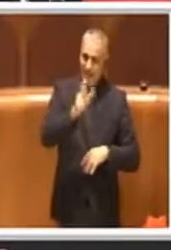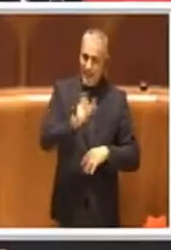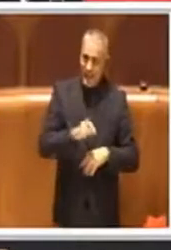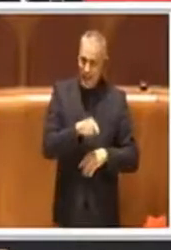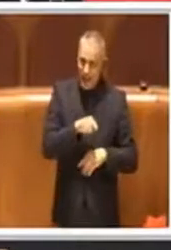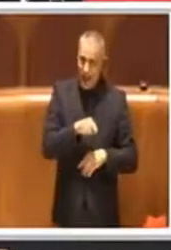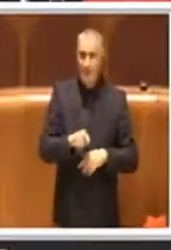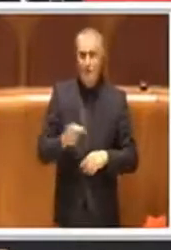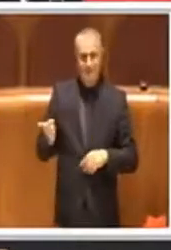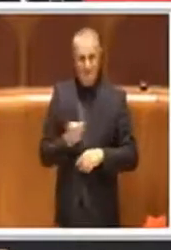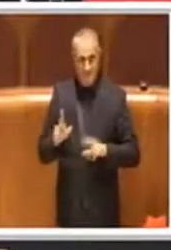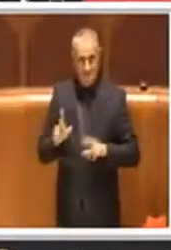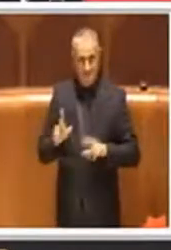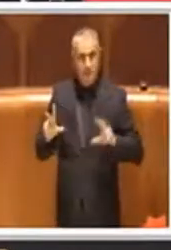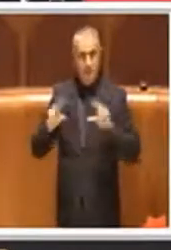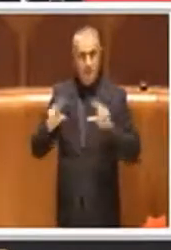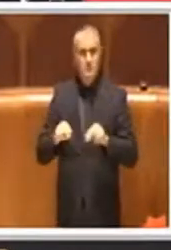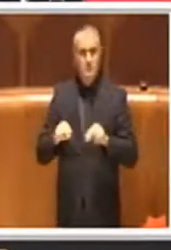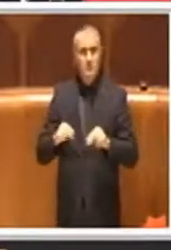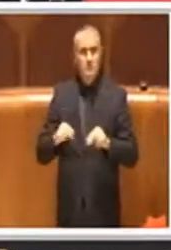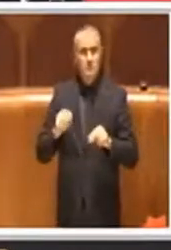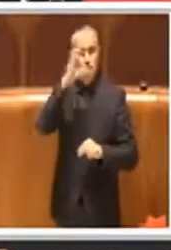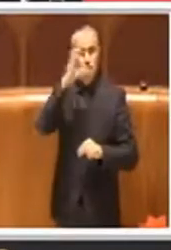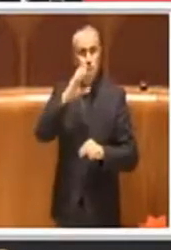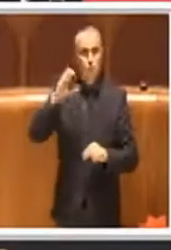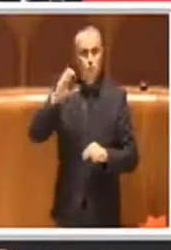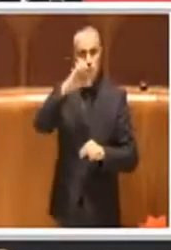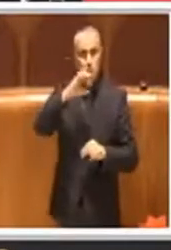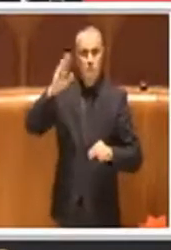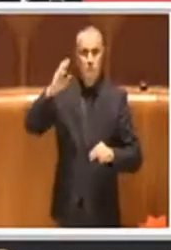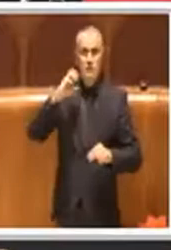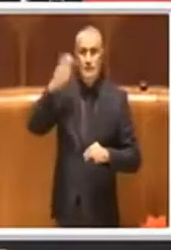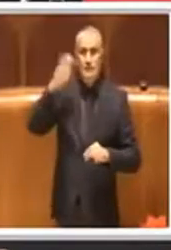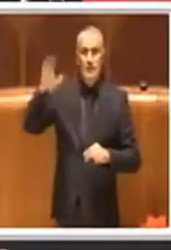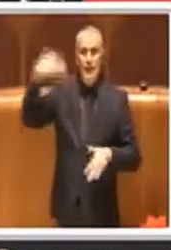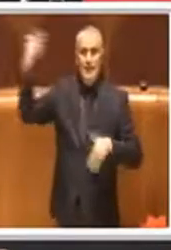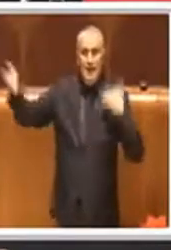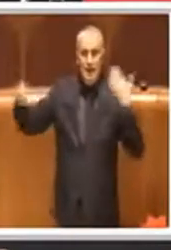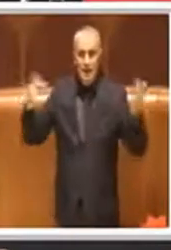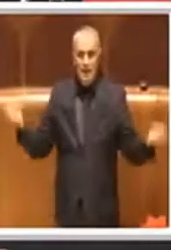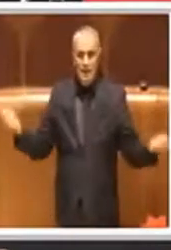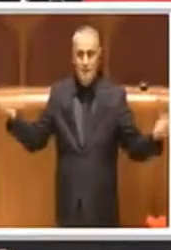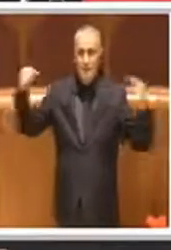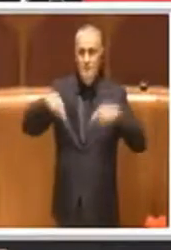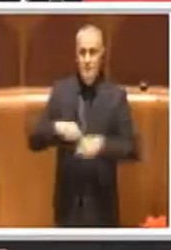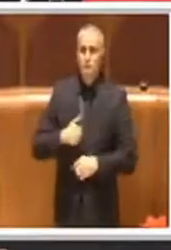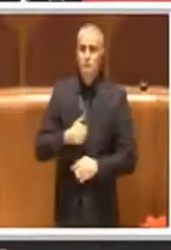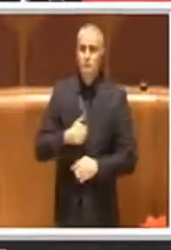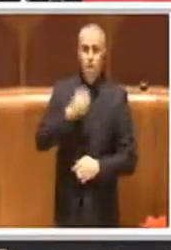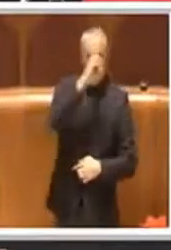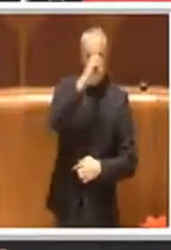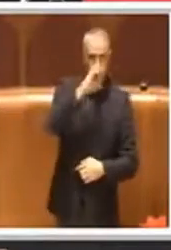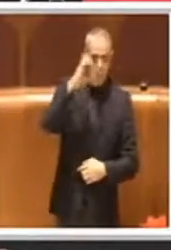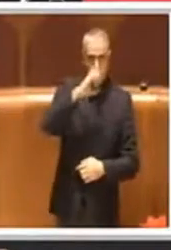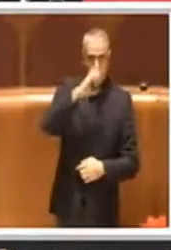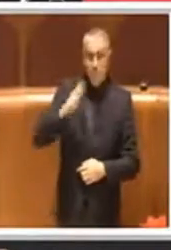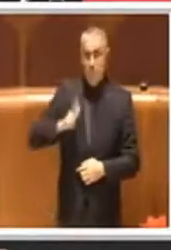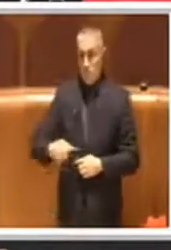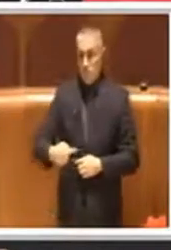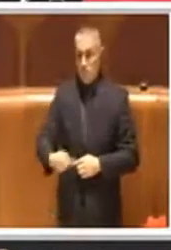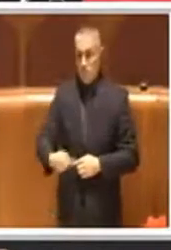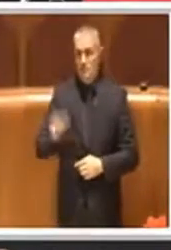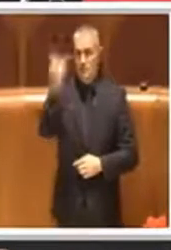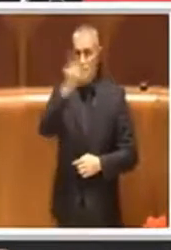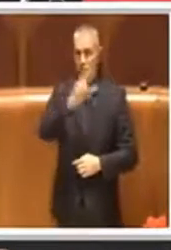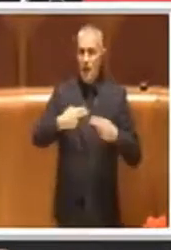un attrattore importante per i turisti stranieri non appena si riapriranno, diciamo, le frontiere con una